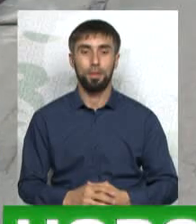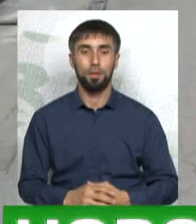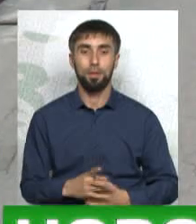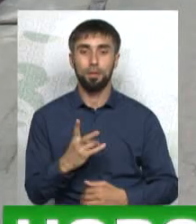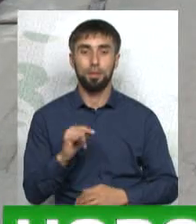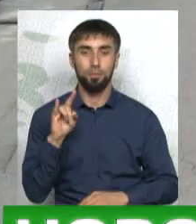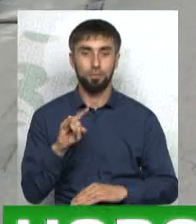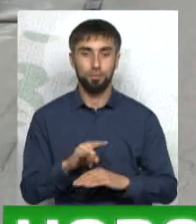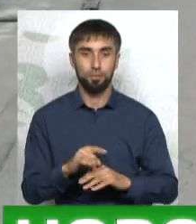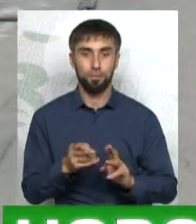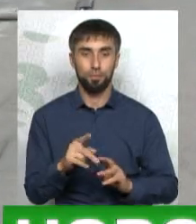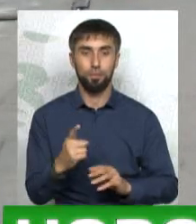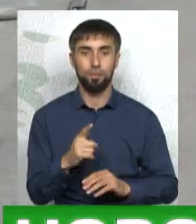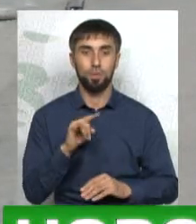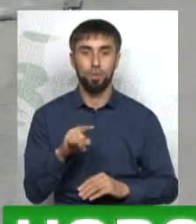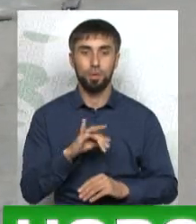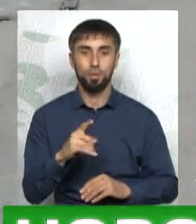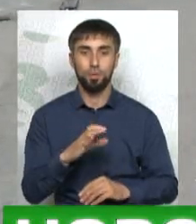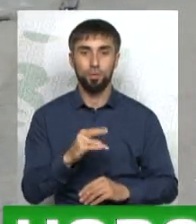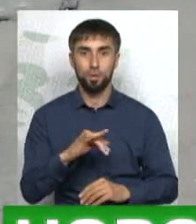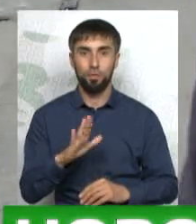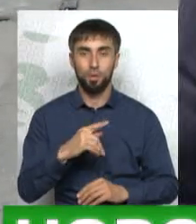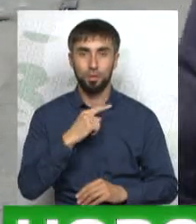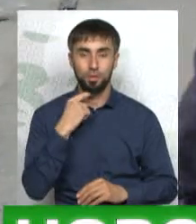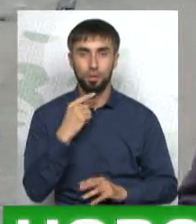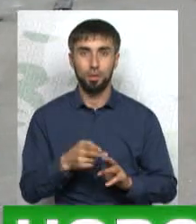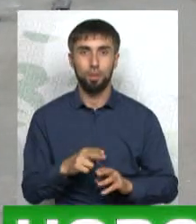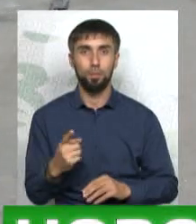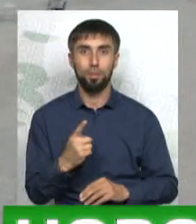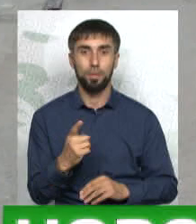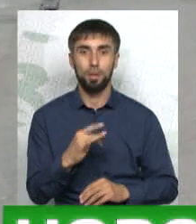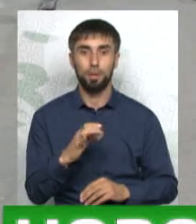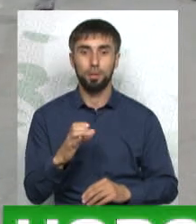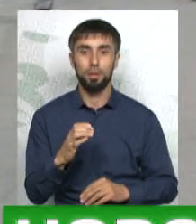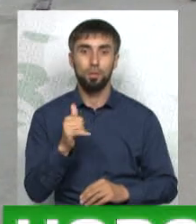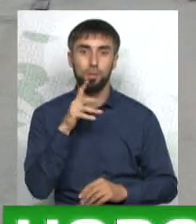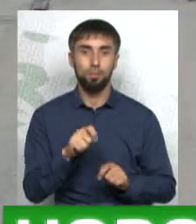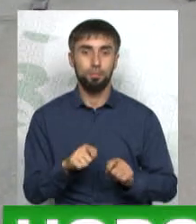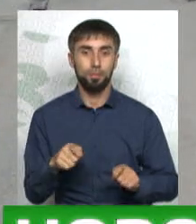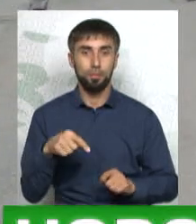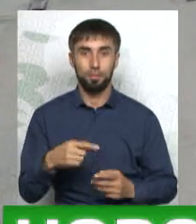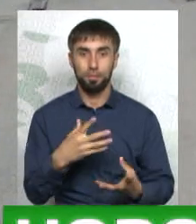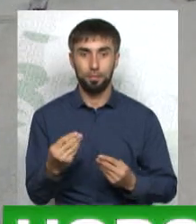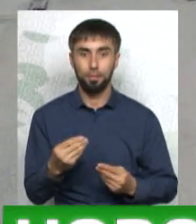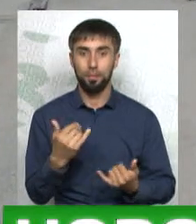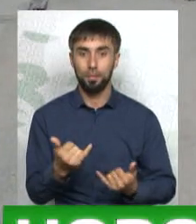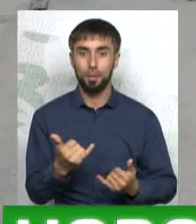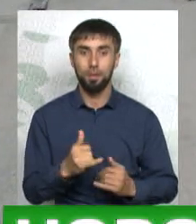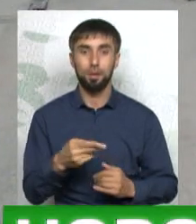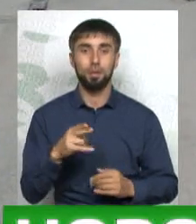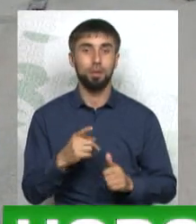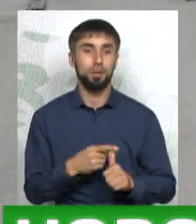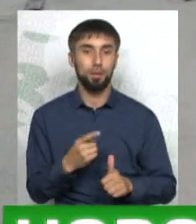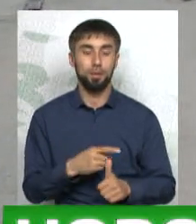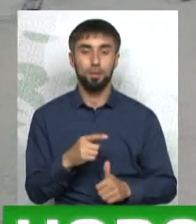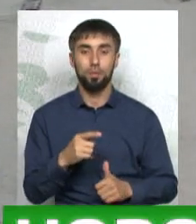На посадочную полосу заходит первый самолет из Сочи в Ингушетию. Это первый авиарейс, который запущен с сегодняшнего дня. Теперь долететь до так